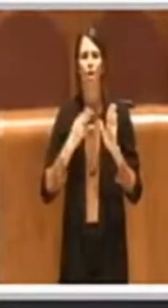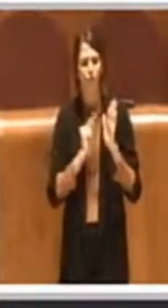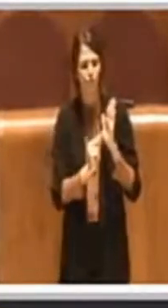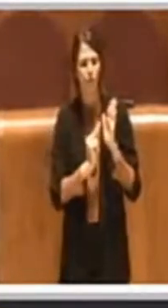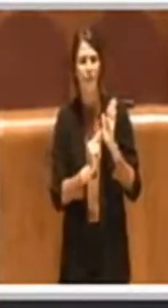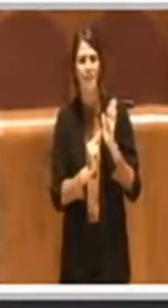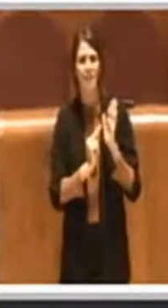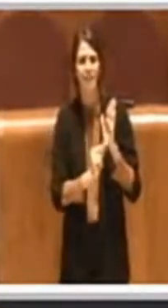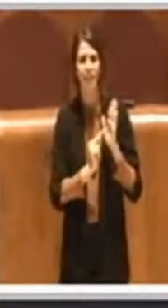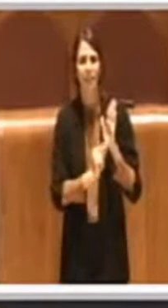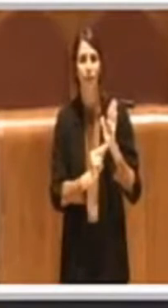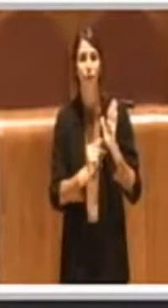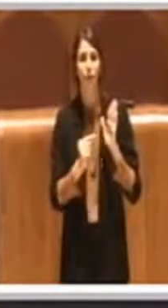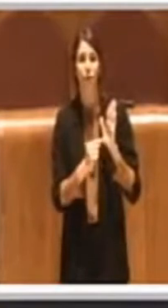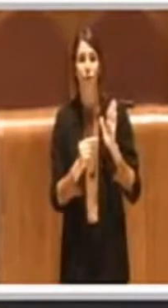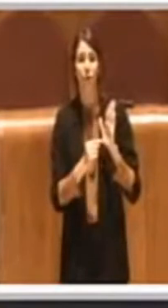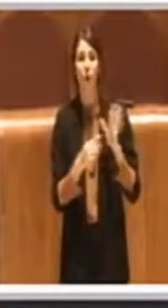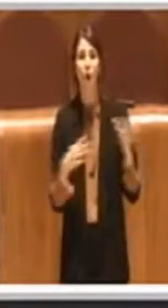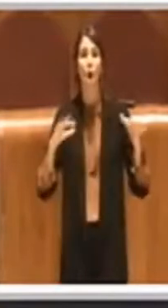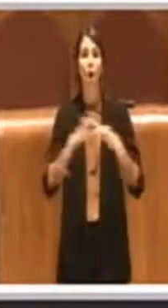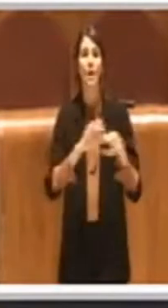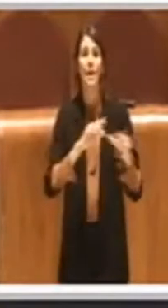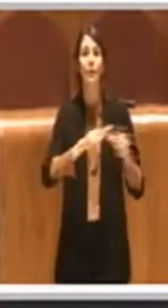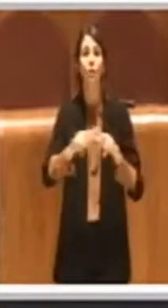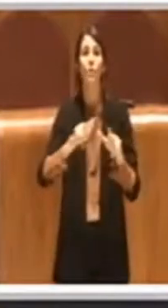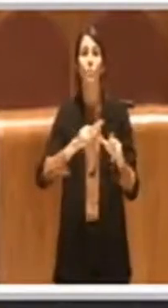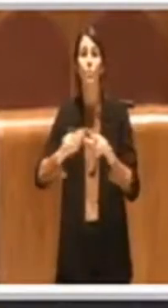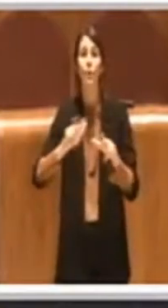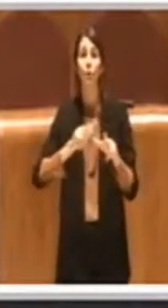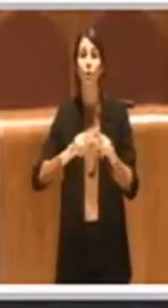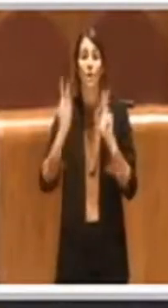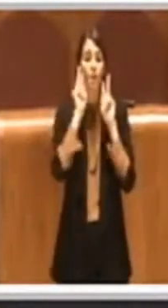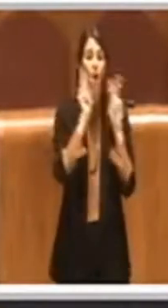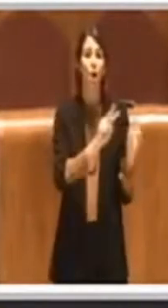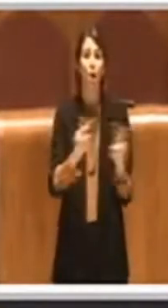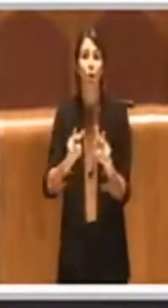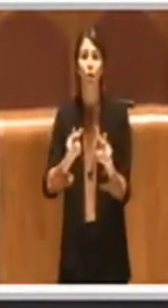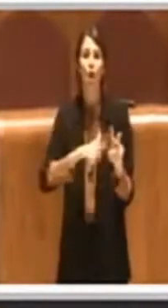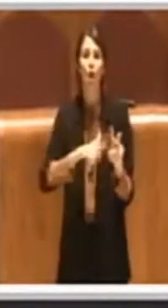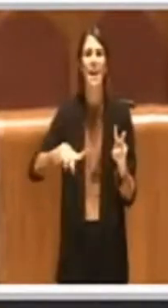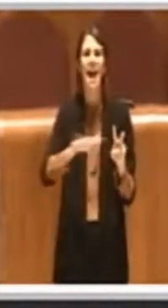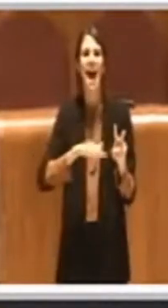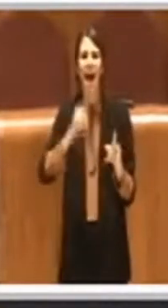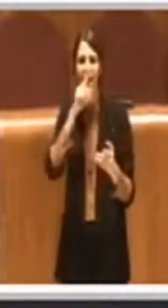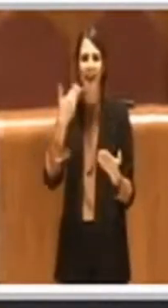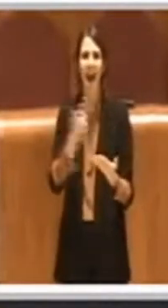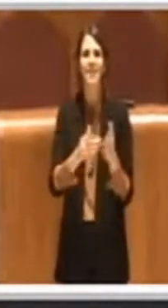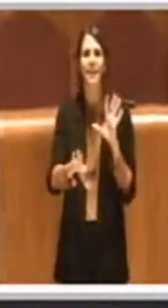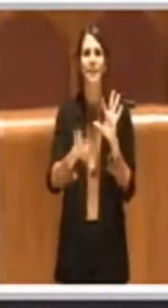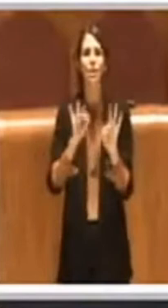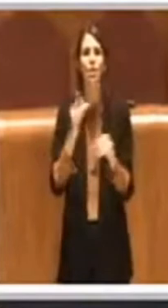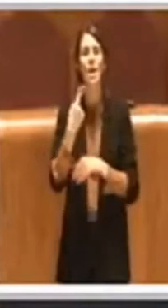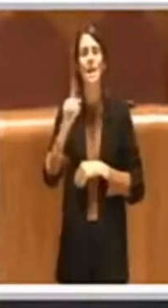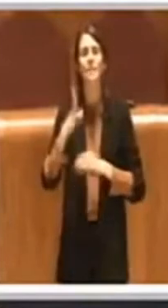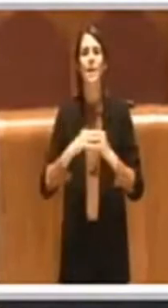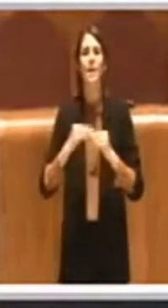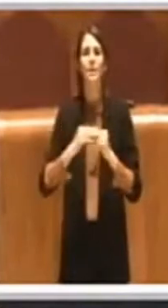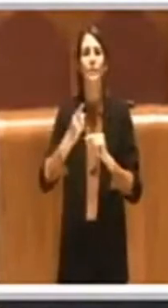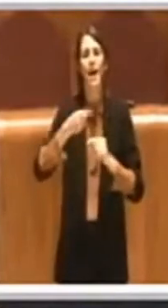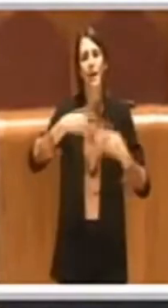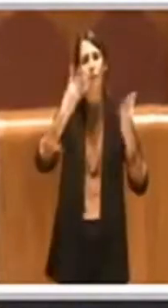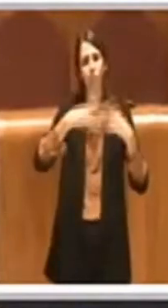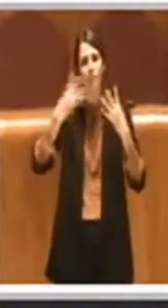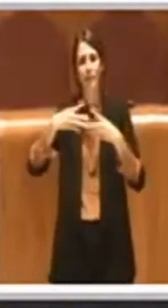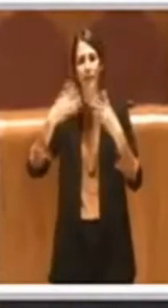di concorre anche tramite i municipi all'individuazione delle aree necessarie per la realizzazione di strutture fisiche funzionale all'espletamento del servizio